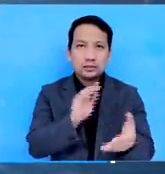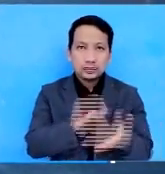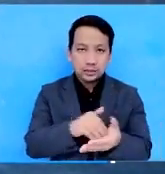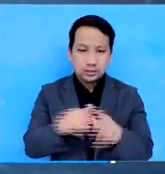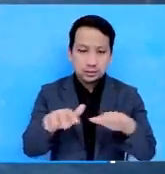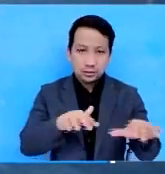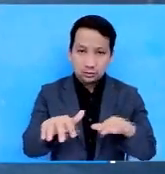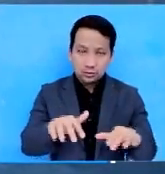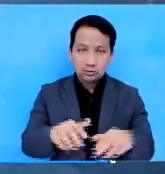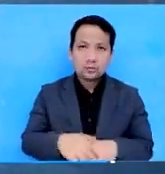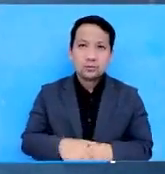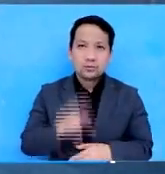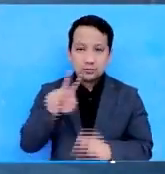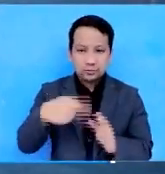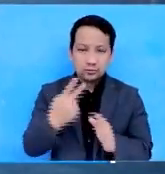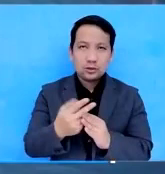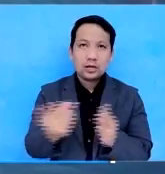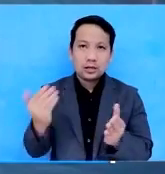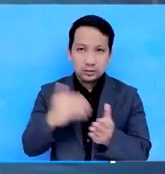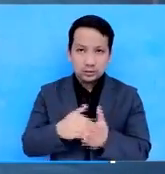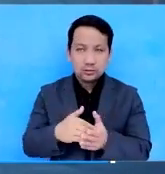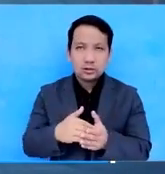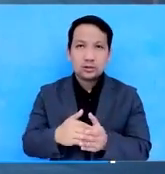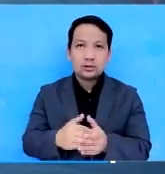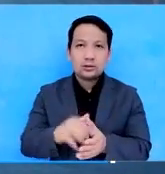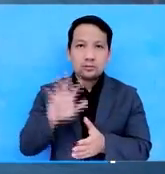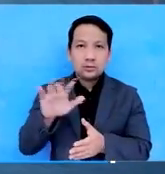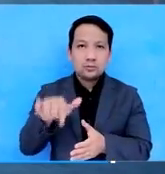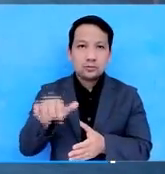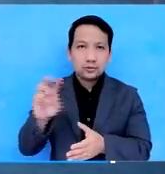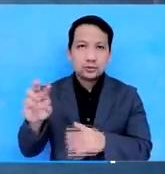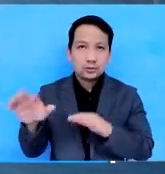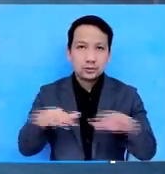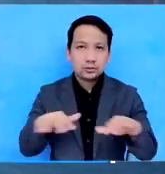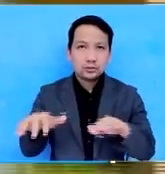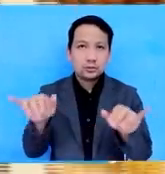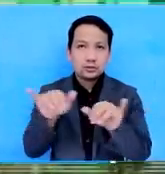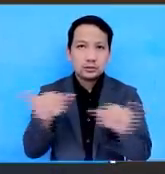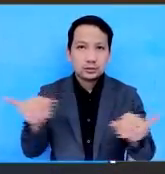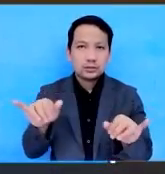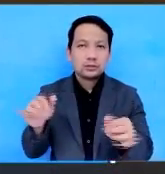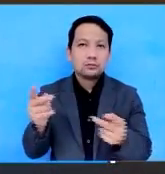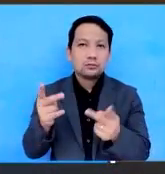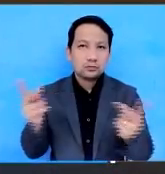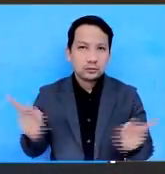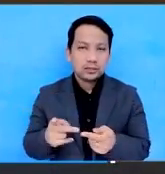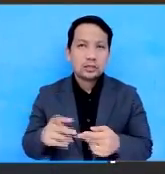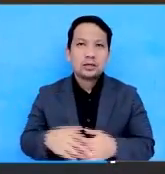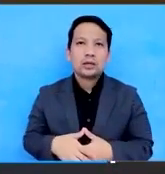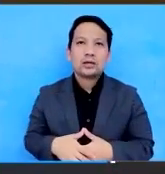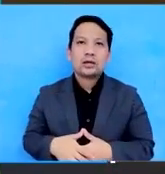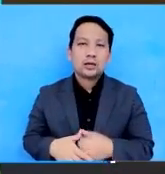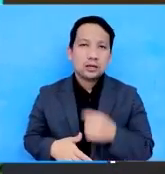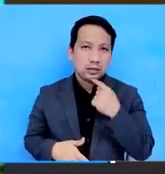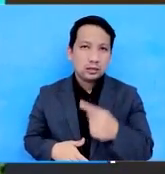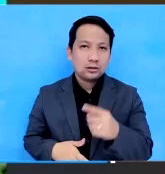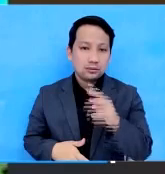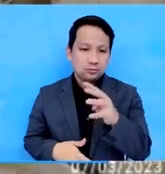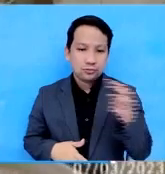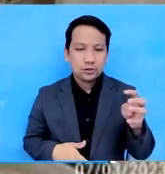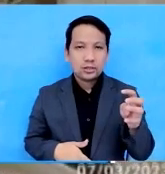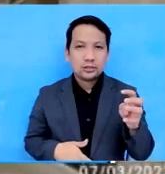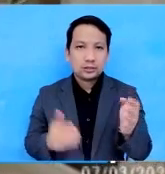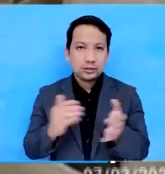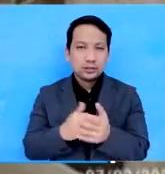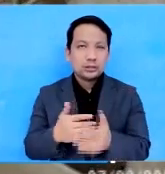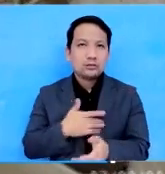ang 2 oras, niyanig naman ang magnitude 5.6 na lindol sa parehong lugar din. Mahigit 400 aftershocks na ang